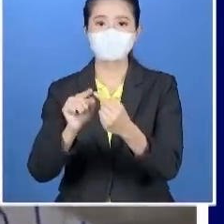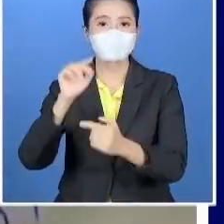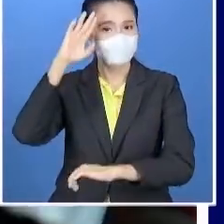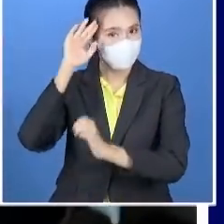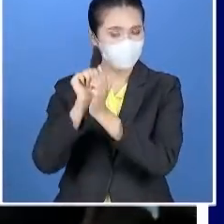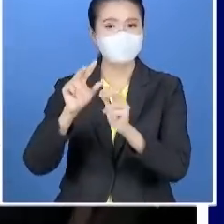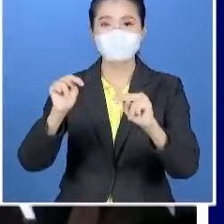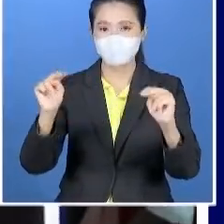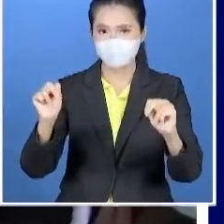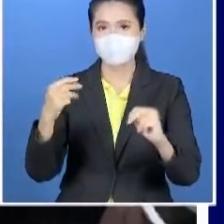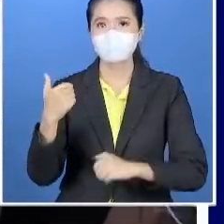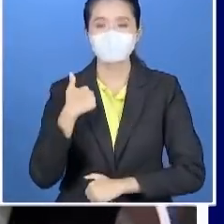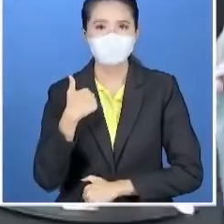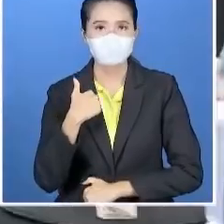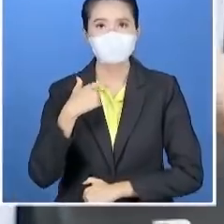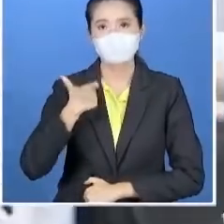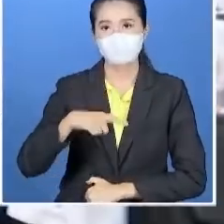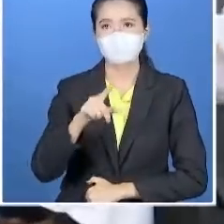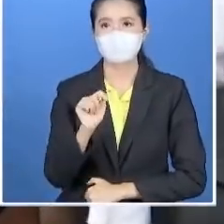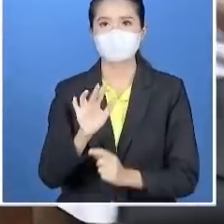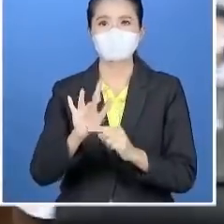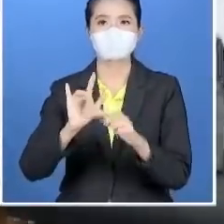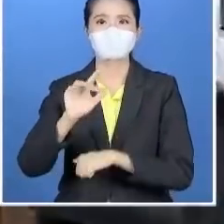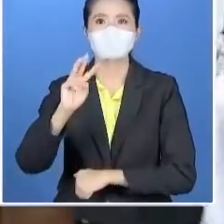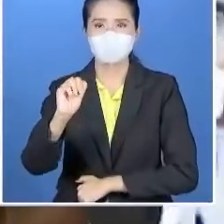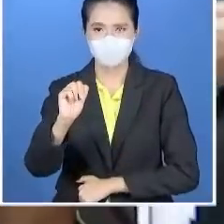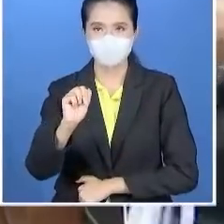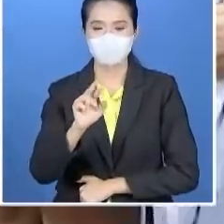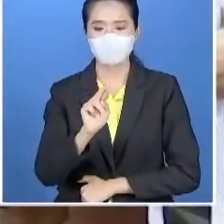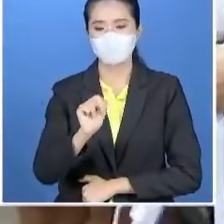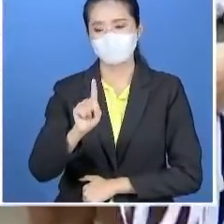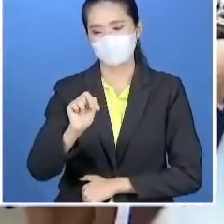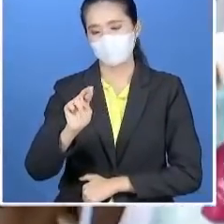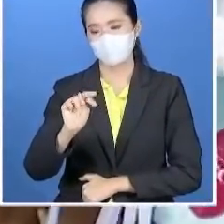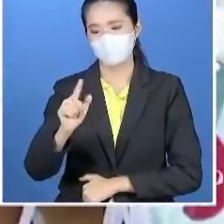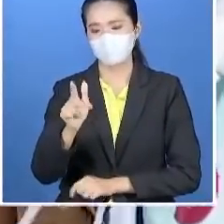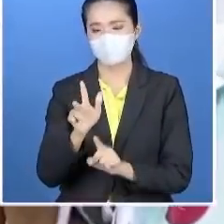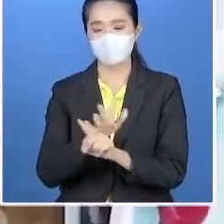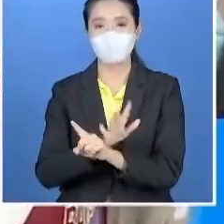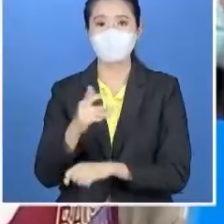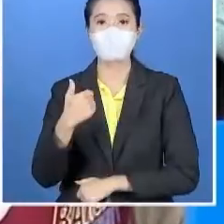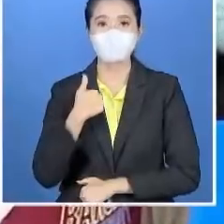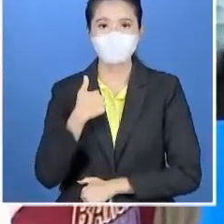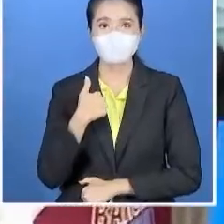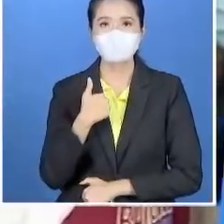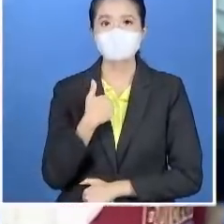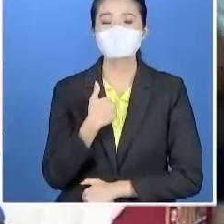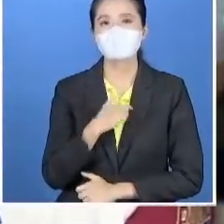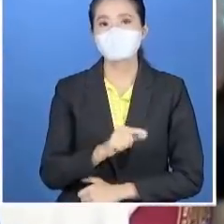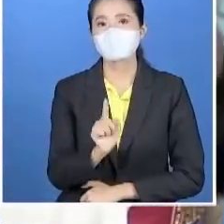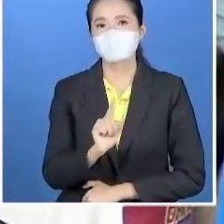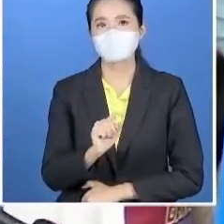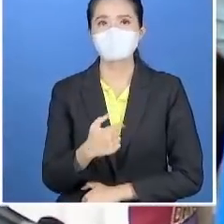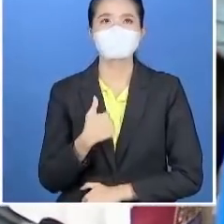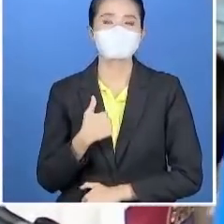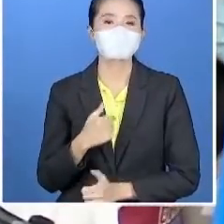มืองนนทบุรีมีทั้งทนายตั้มสิทธาเบี้ยบังเกิดทนายรณรงค์แก้วเพชรแล้วก็ทนายรัชพลสิริสาครนะฮะเดินทาง